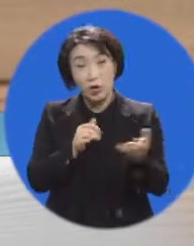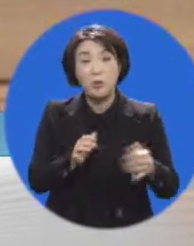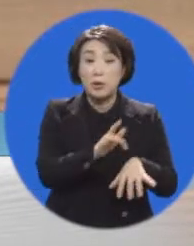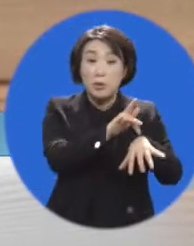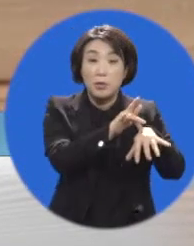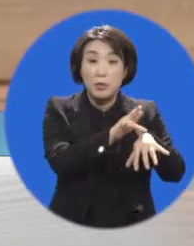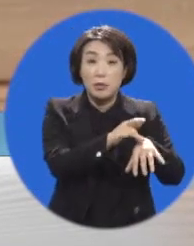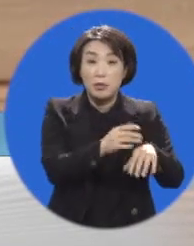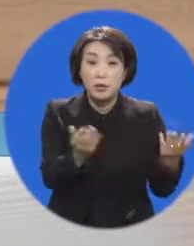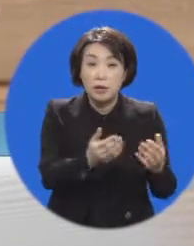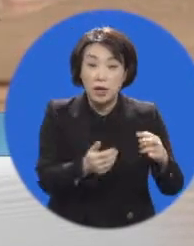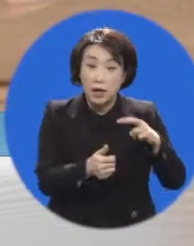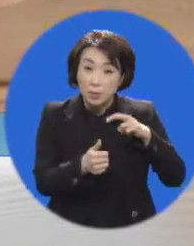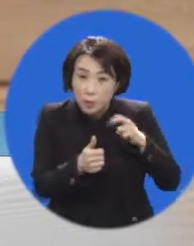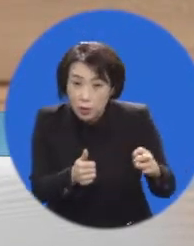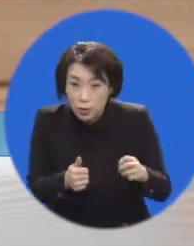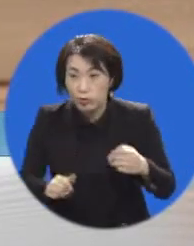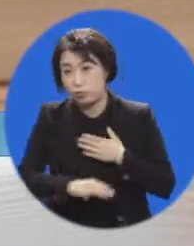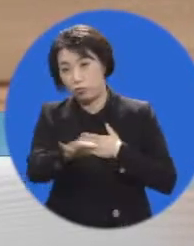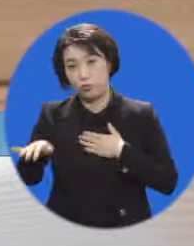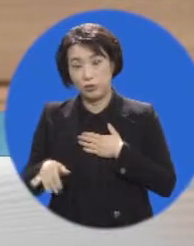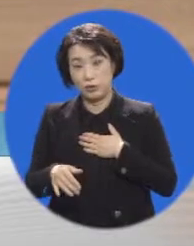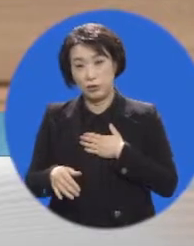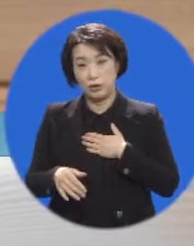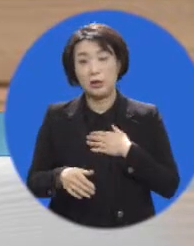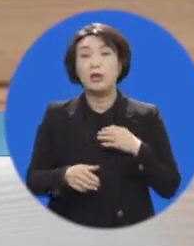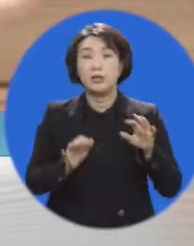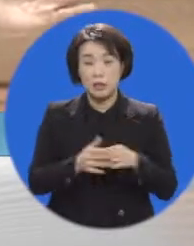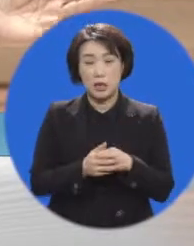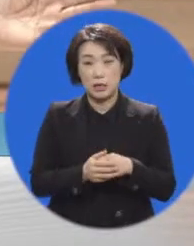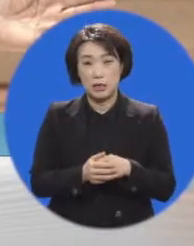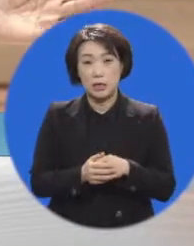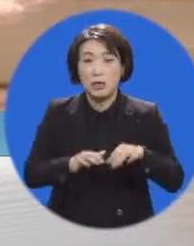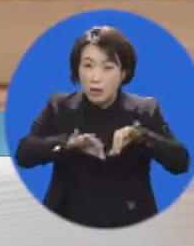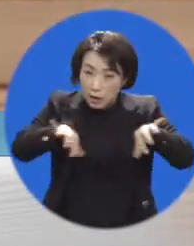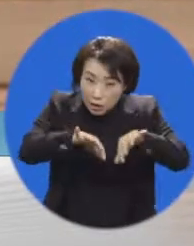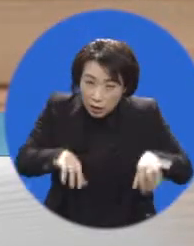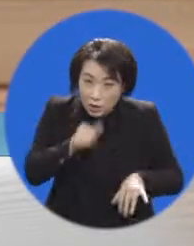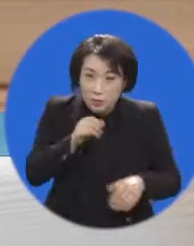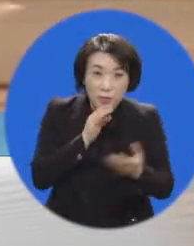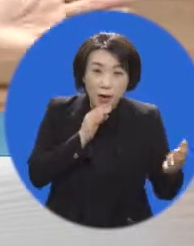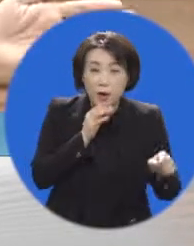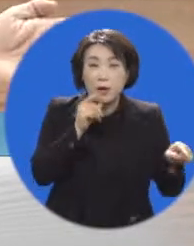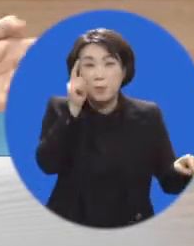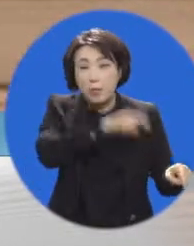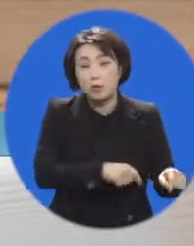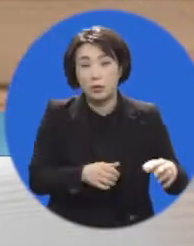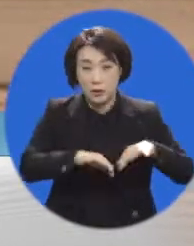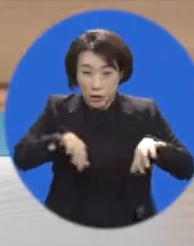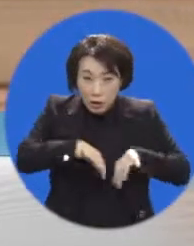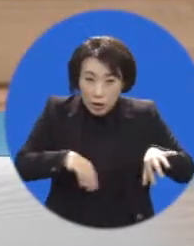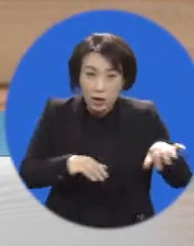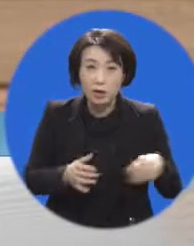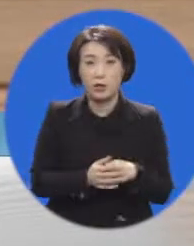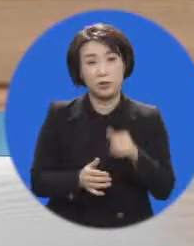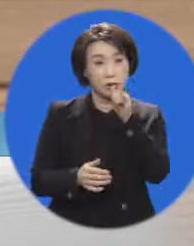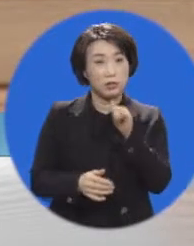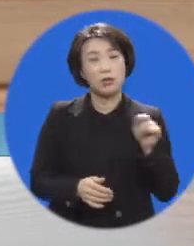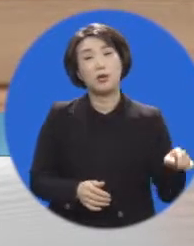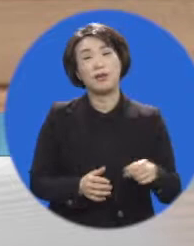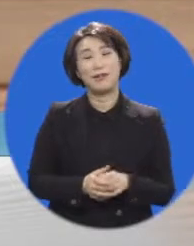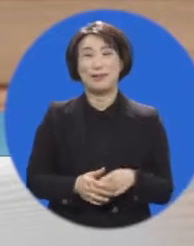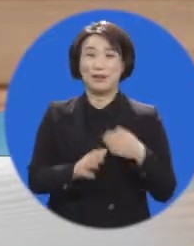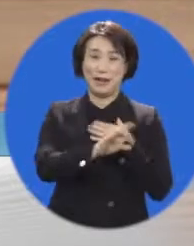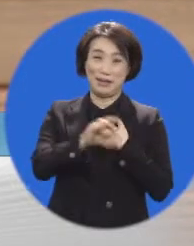역사가 갈라놓는, 이 갈라놓는 짓은 아주 못되게 갈라놓는 짓이에요. 저는